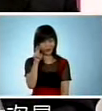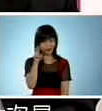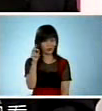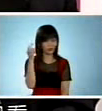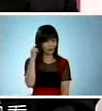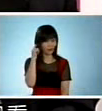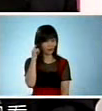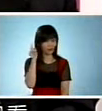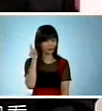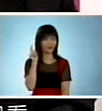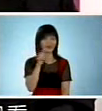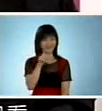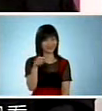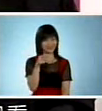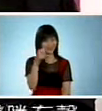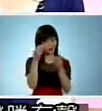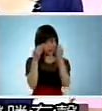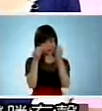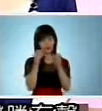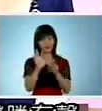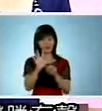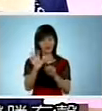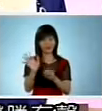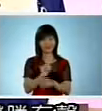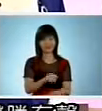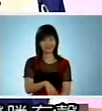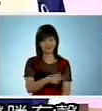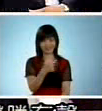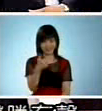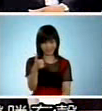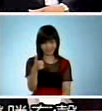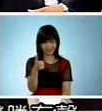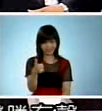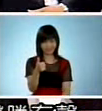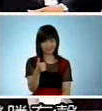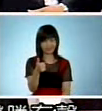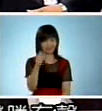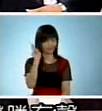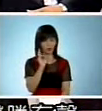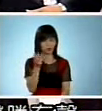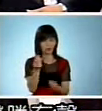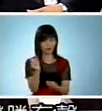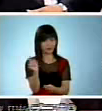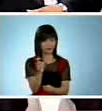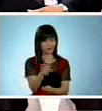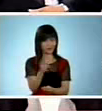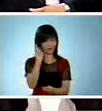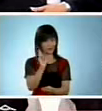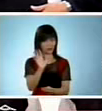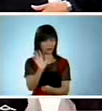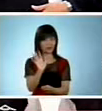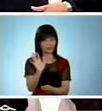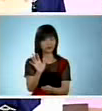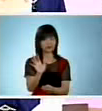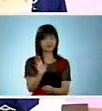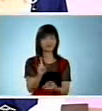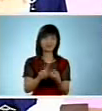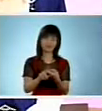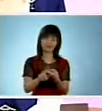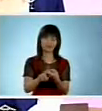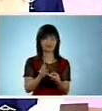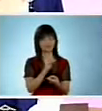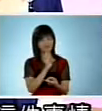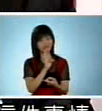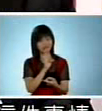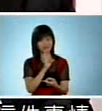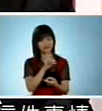是让人刮目相看，而且。最好是无声胜有声， 没错没错， 所以媒